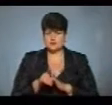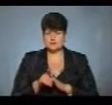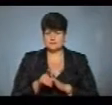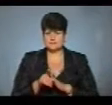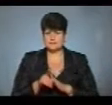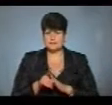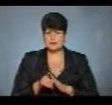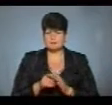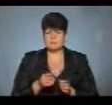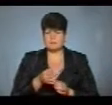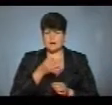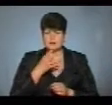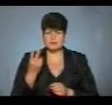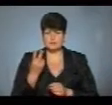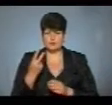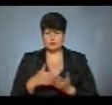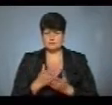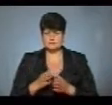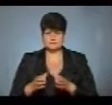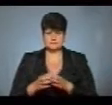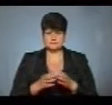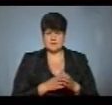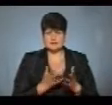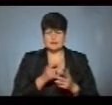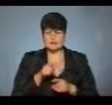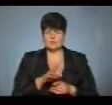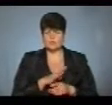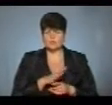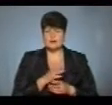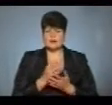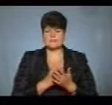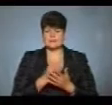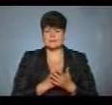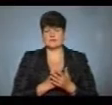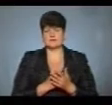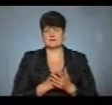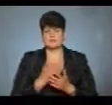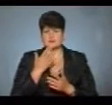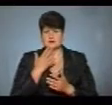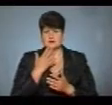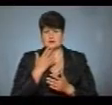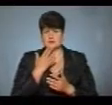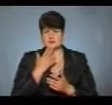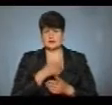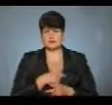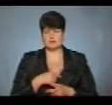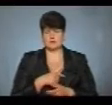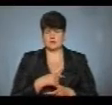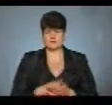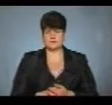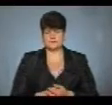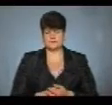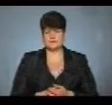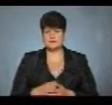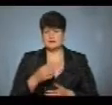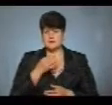прихильники двох політичних сил, серед яких був кандидат у народні депутати. Його ім'я і назву політичних сил правоохоронці не розголошують,